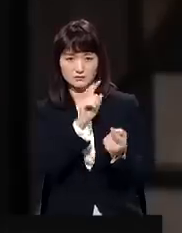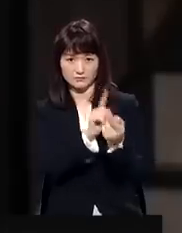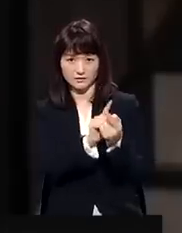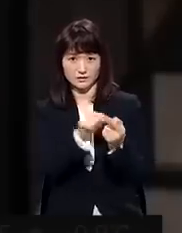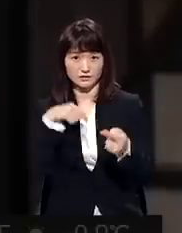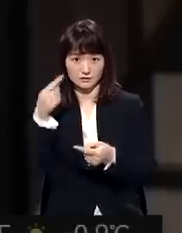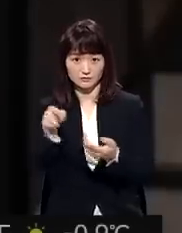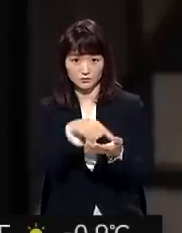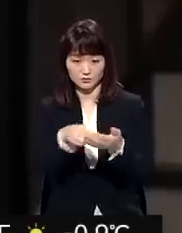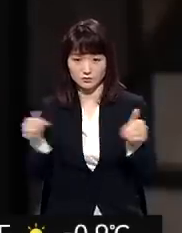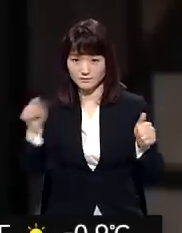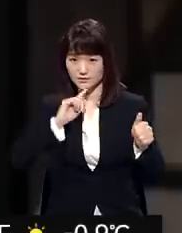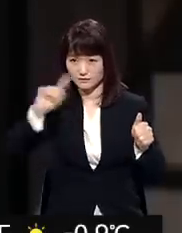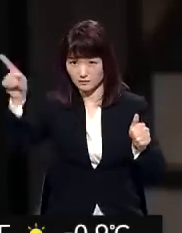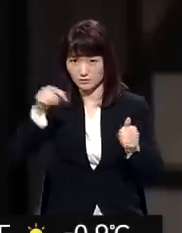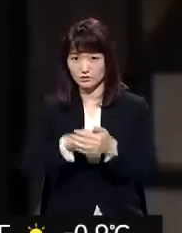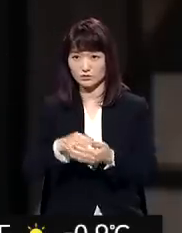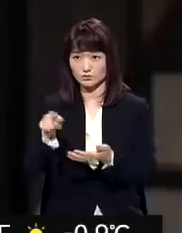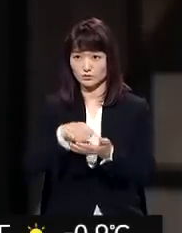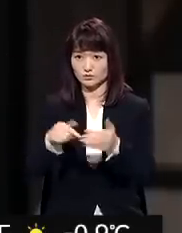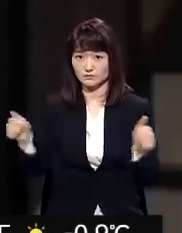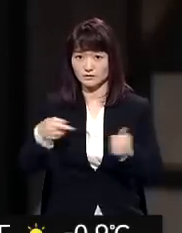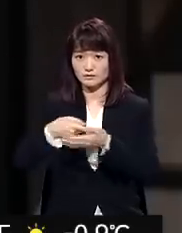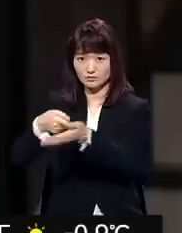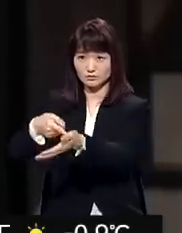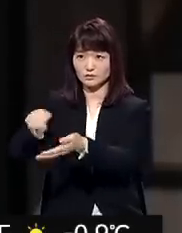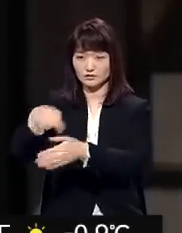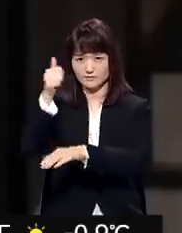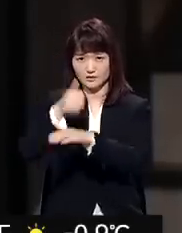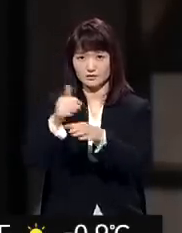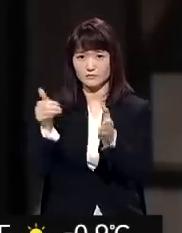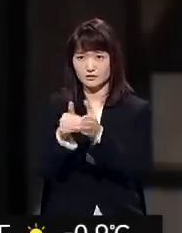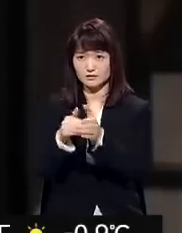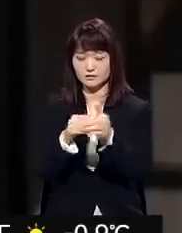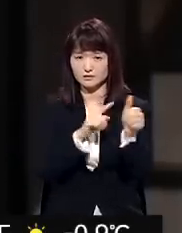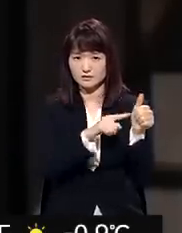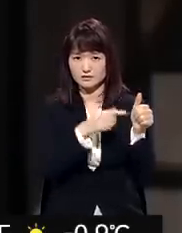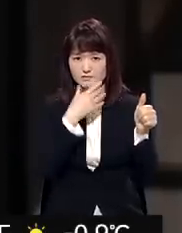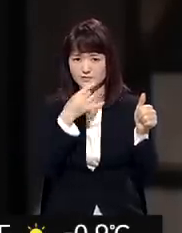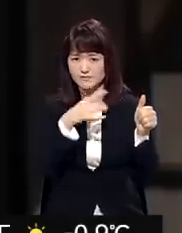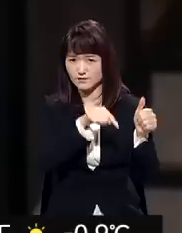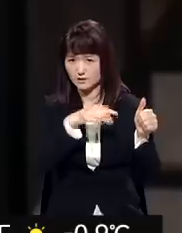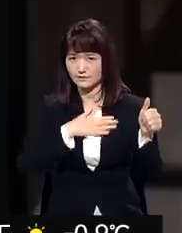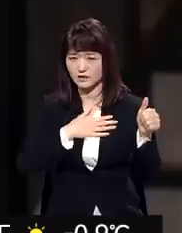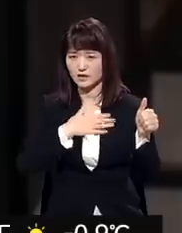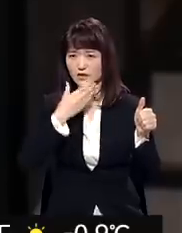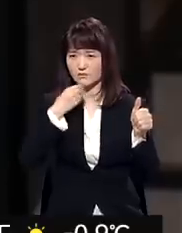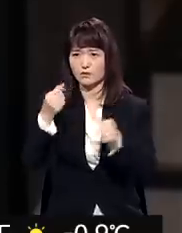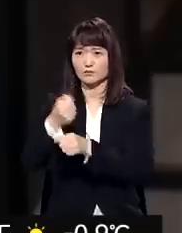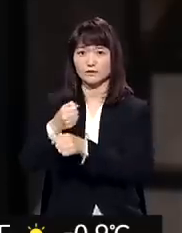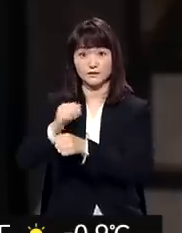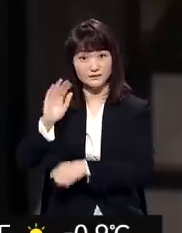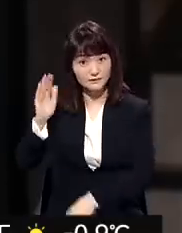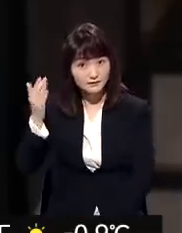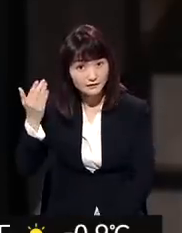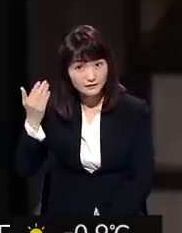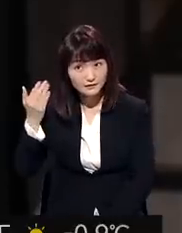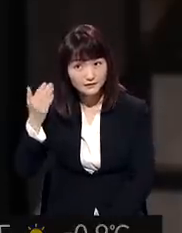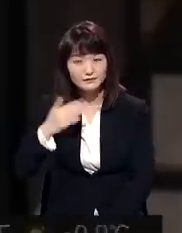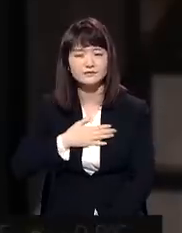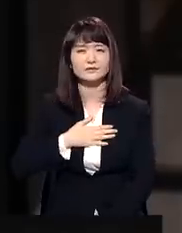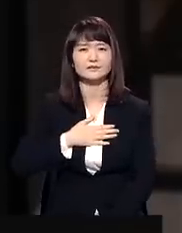다시 손해배상 청구하고 손해배상 청구하고 손해배상 청구하고 그렇게 해서 끝까지 그 사람이 불행을 나의 행복으로 만들어야 되지 않을까라는